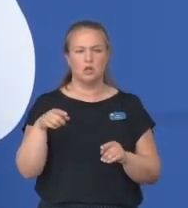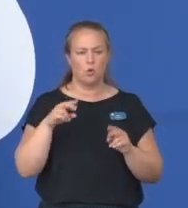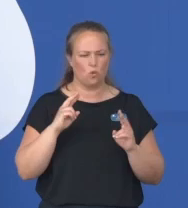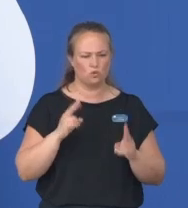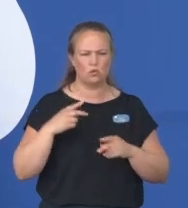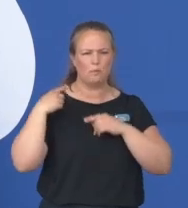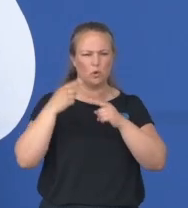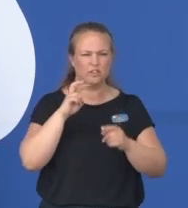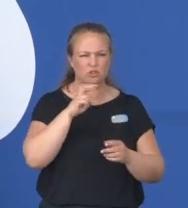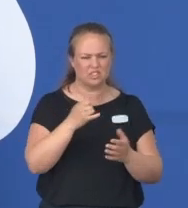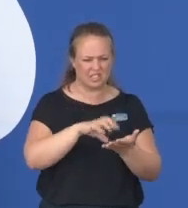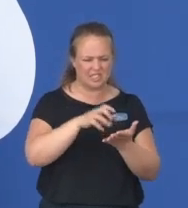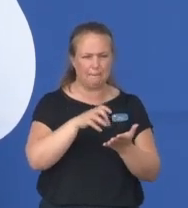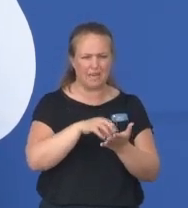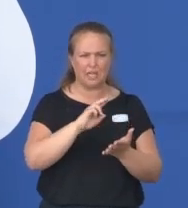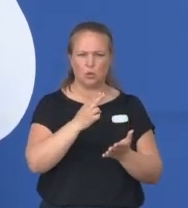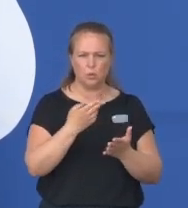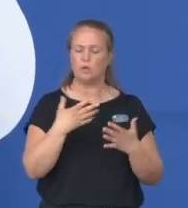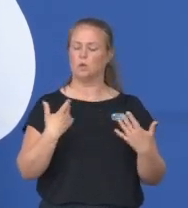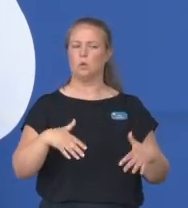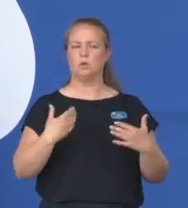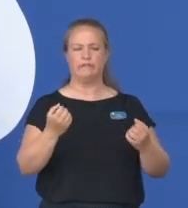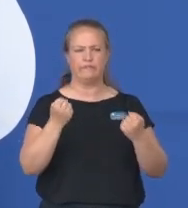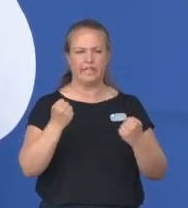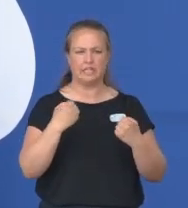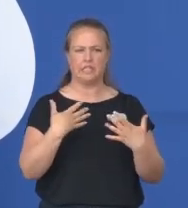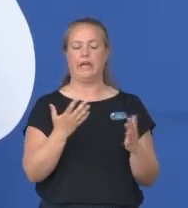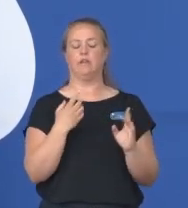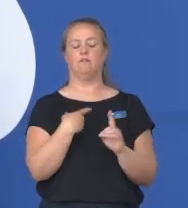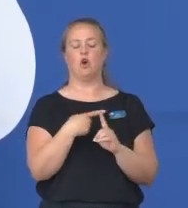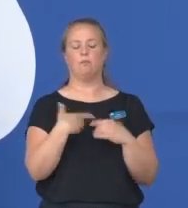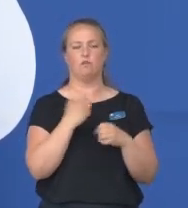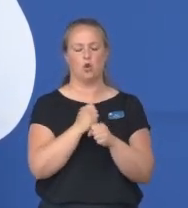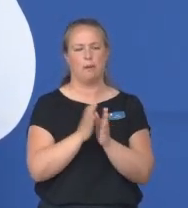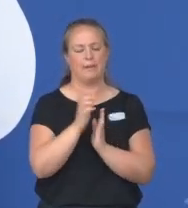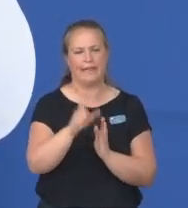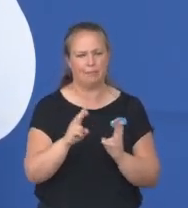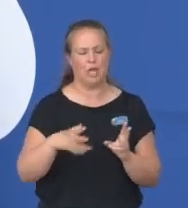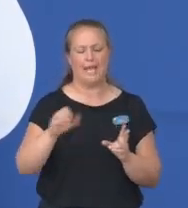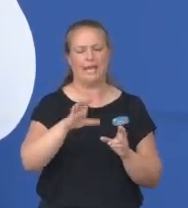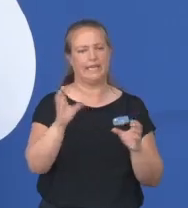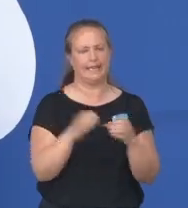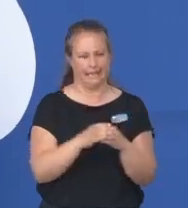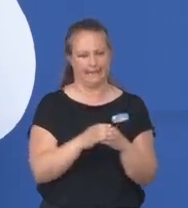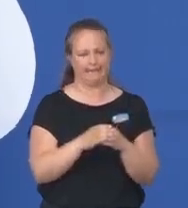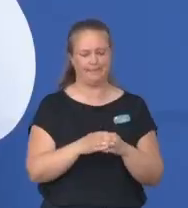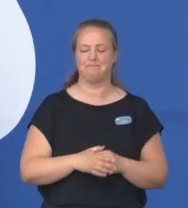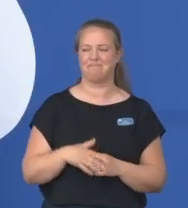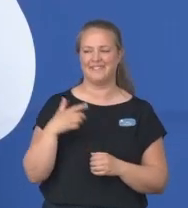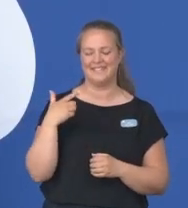en förmån att få arbeta tillsammans. Tack så mycket, Lennart. Och hela ditt team, Ahmed. Tack. Tusen tack.